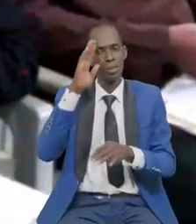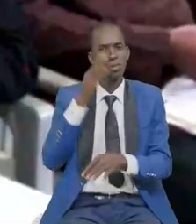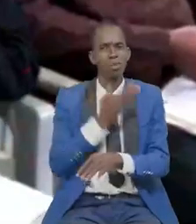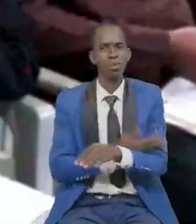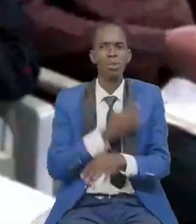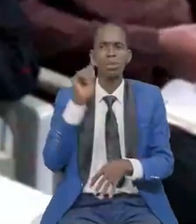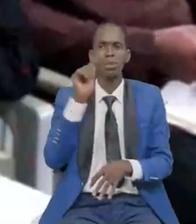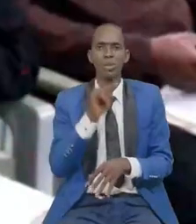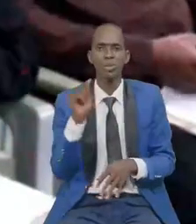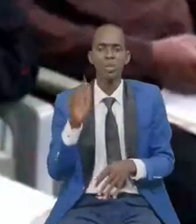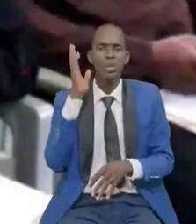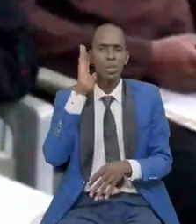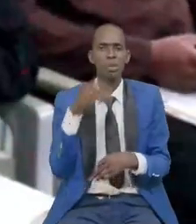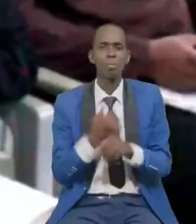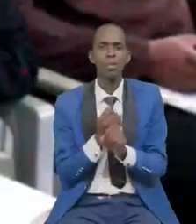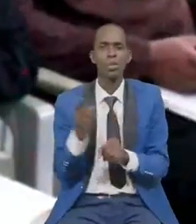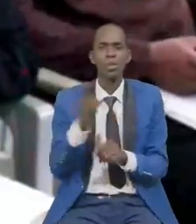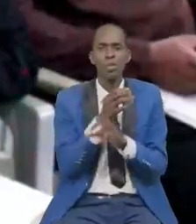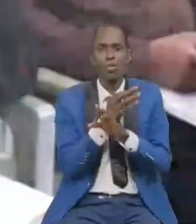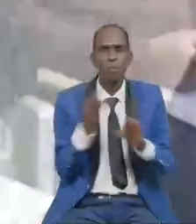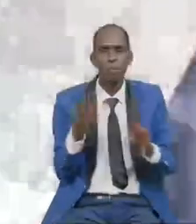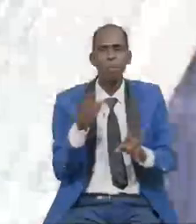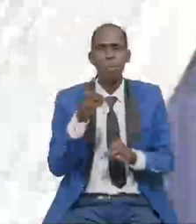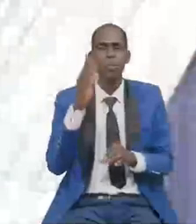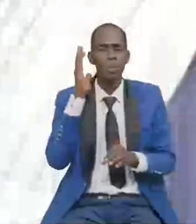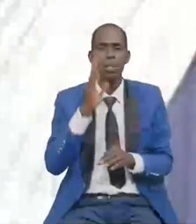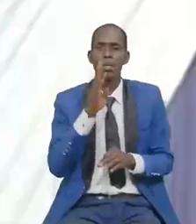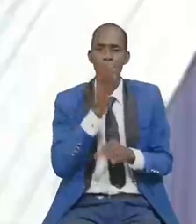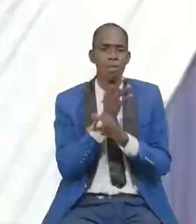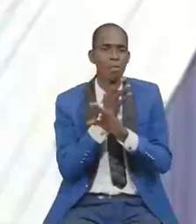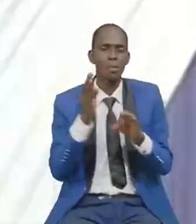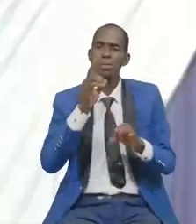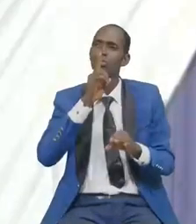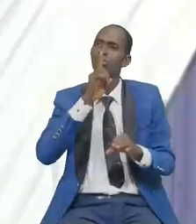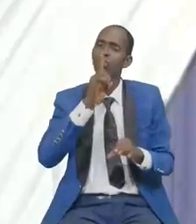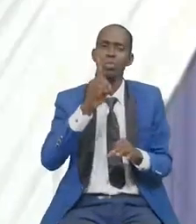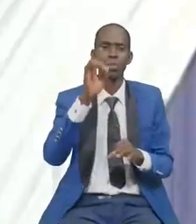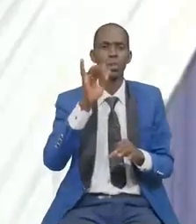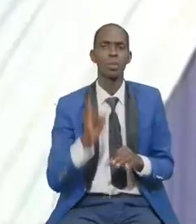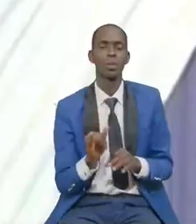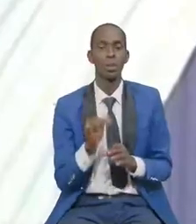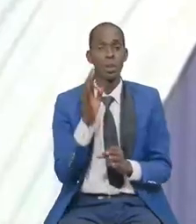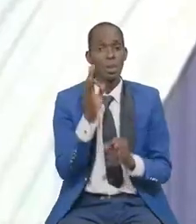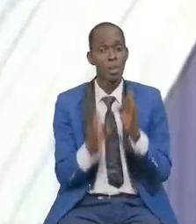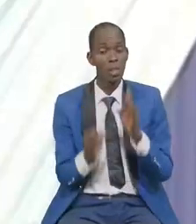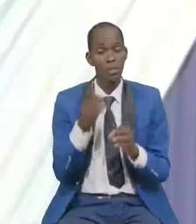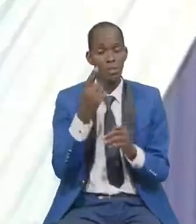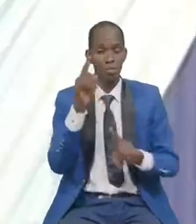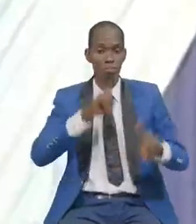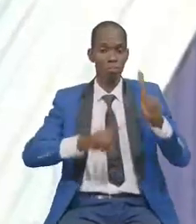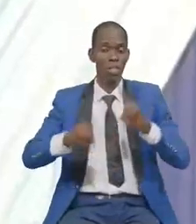Fils vous affranchit, vous serez réellement libre. Si le Fils m'affranchit, dis-le.